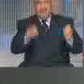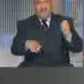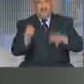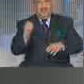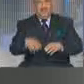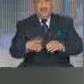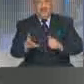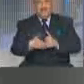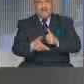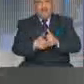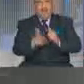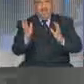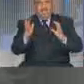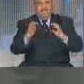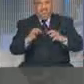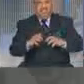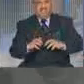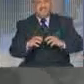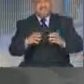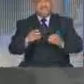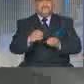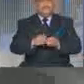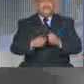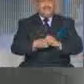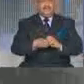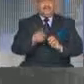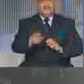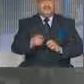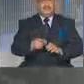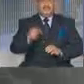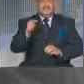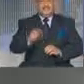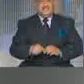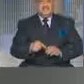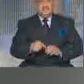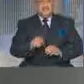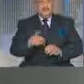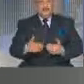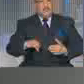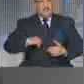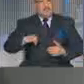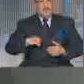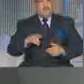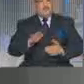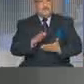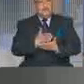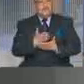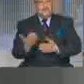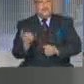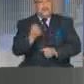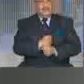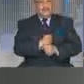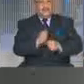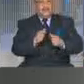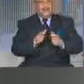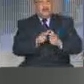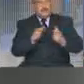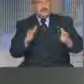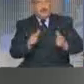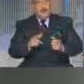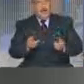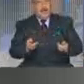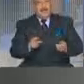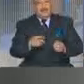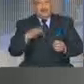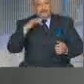هذا الإشكال قدم عدد من الشباب مشروعا لرسكلة هذه النفايات وتثمينها، ورغم الدعم الخارجي فإن السلطة المحلية